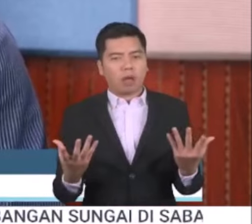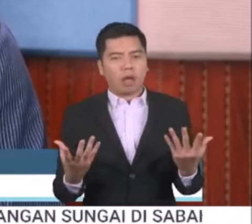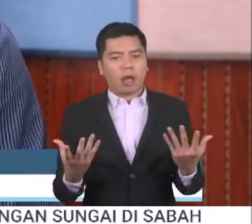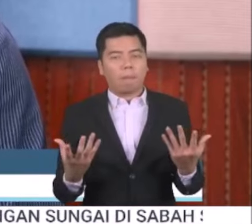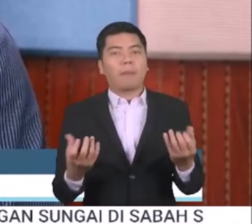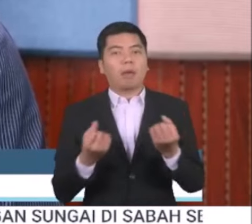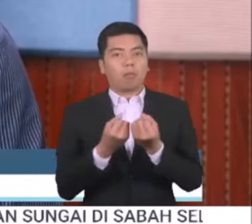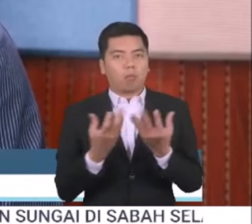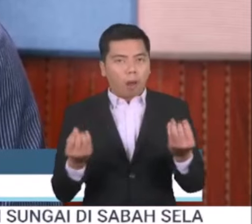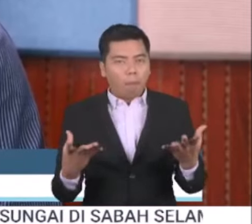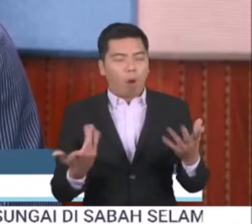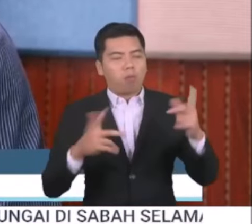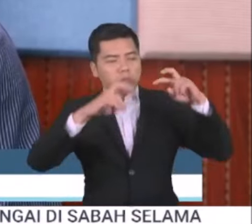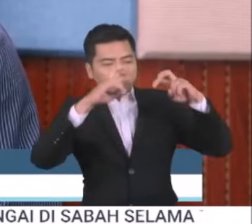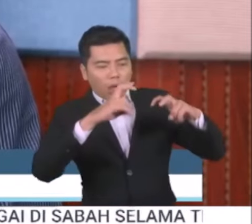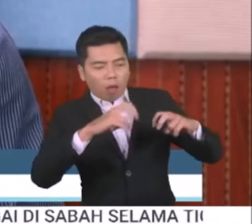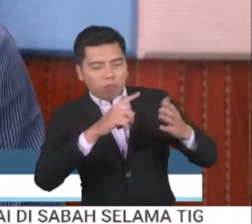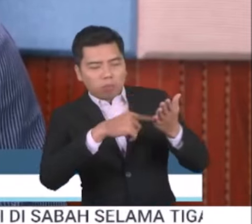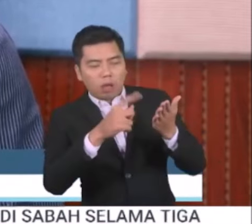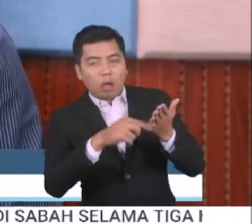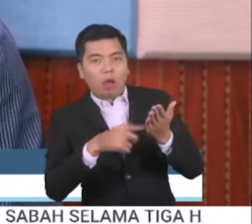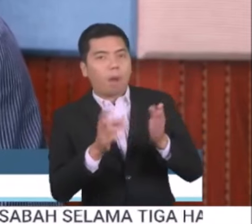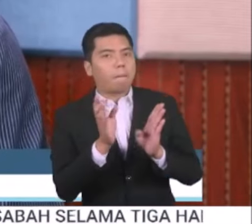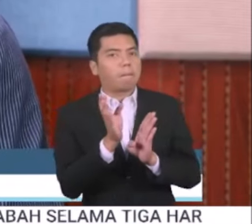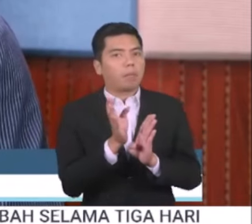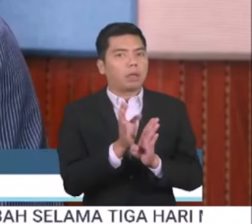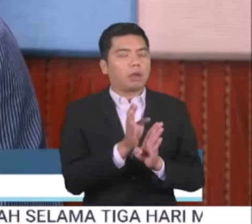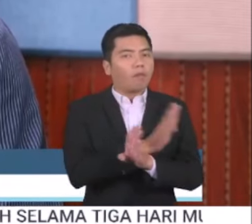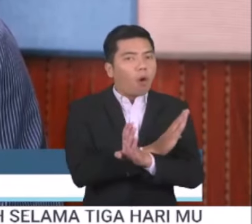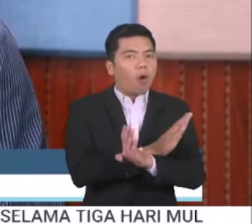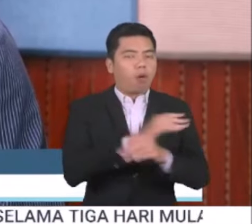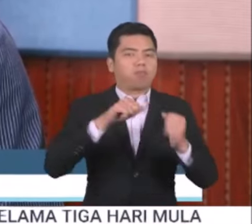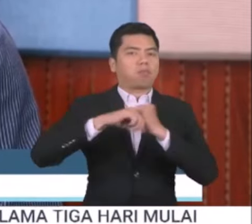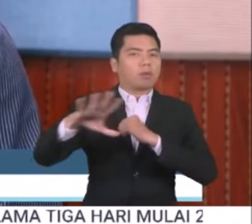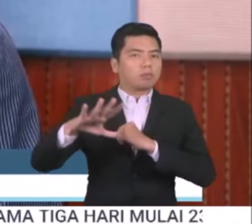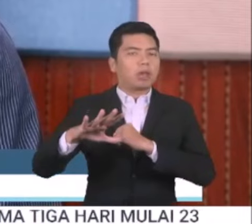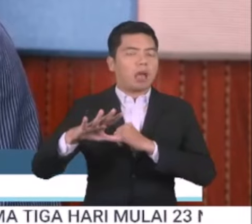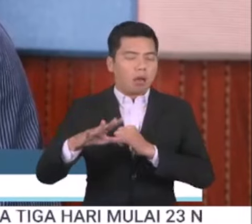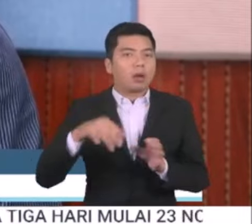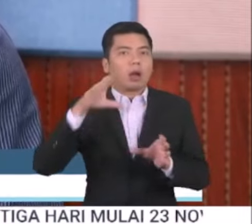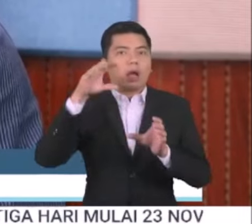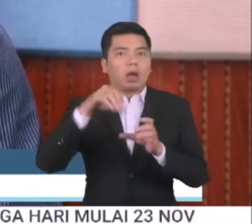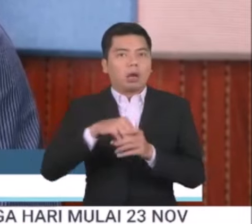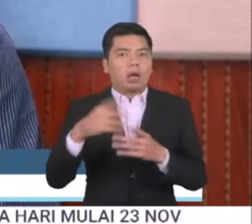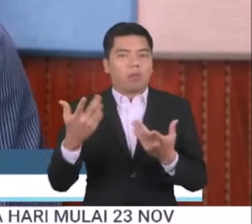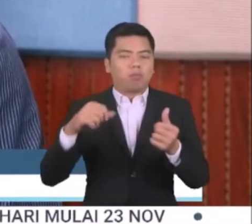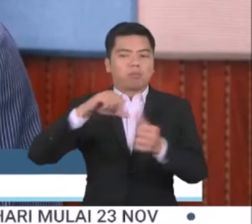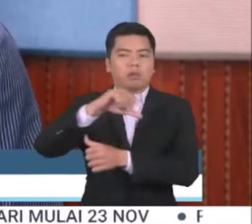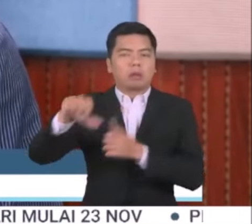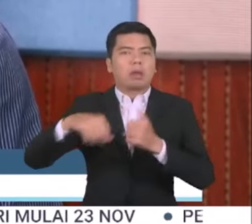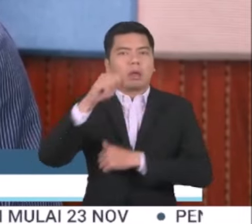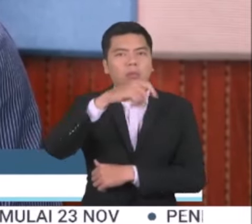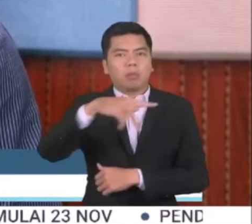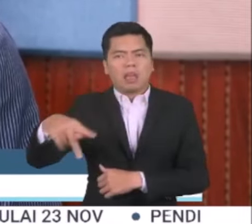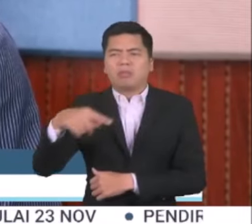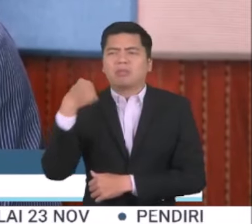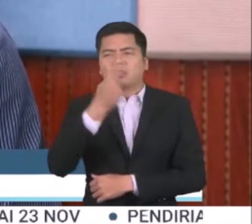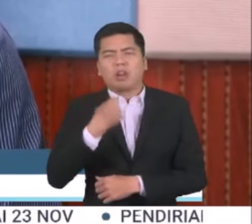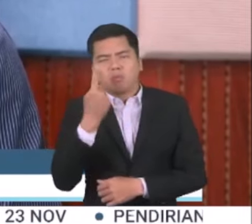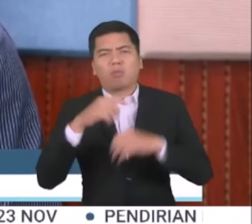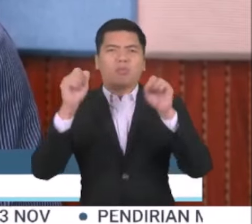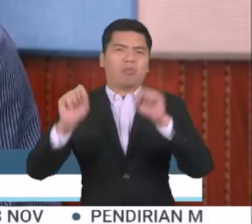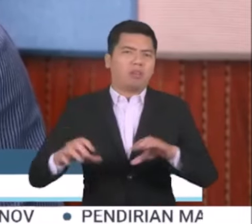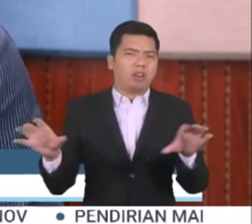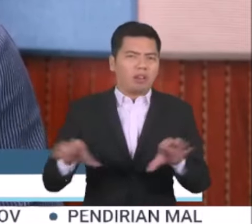dia diterbitkan berbanding dengan sosial media. Ya, media sosial yang sesiapa pun yang boleh